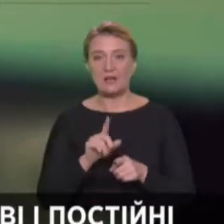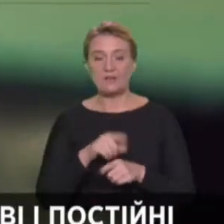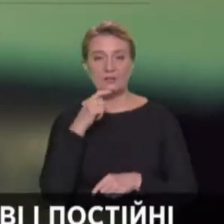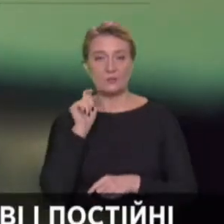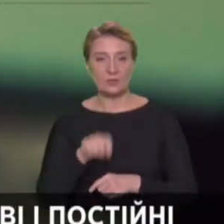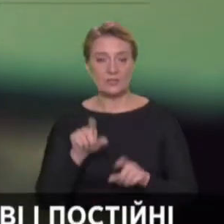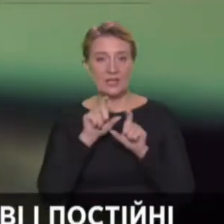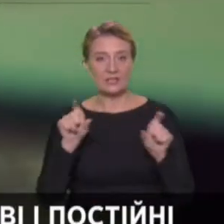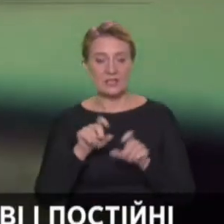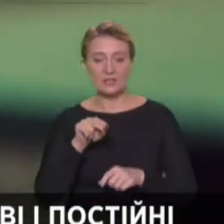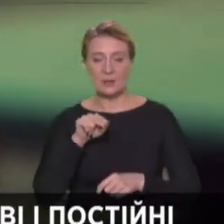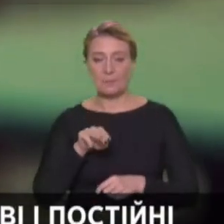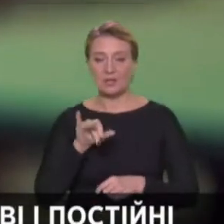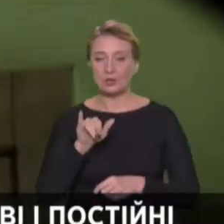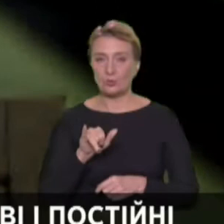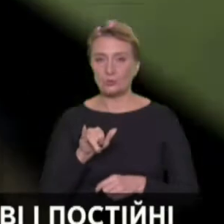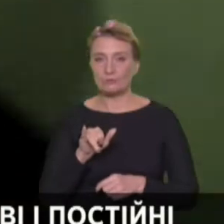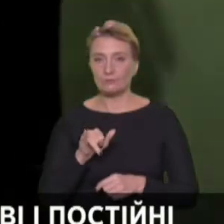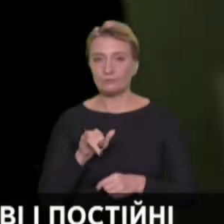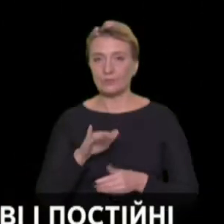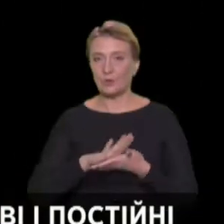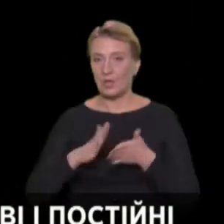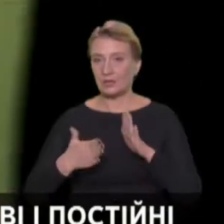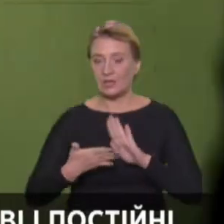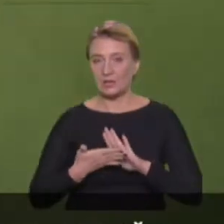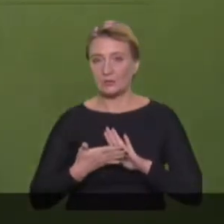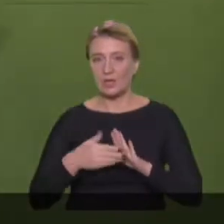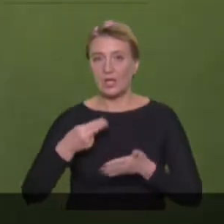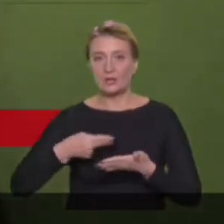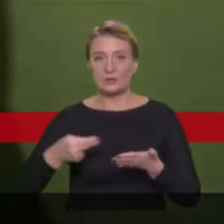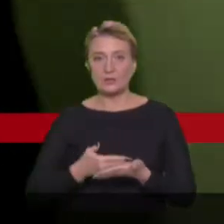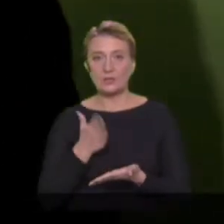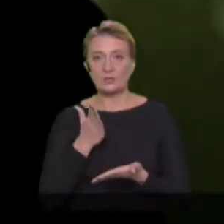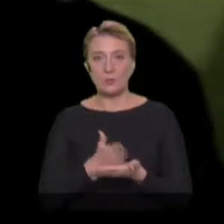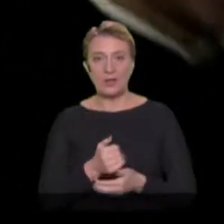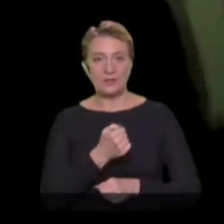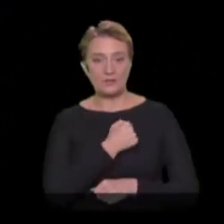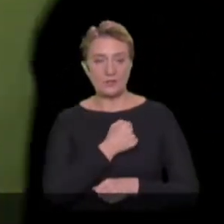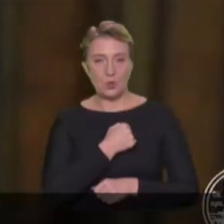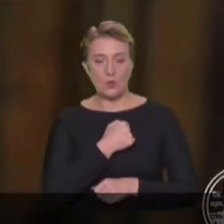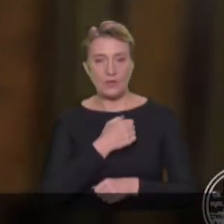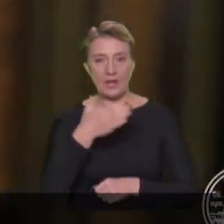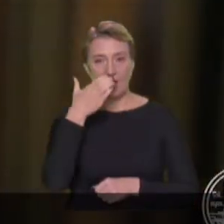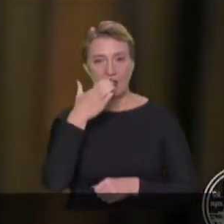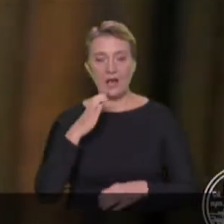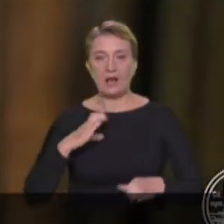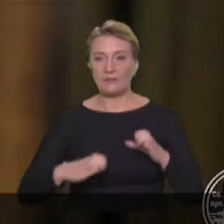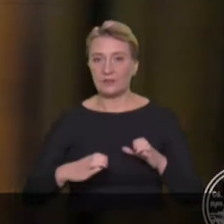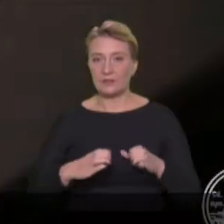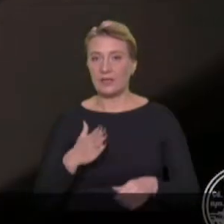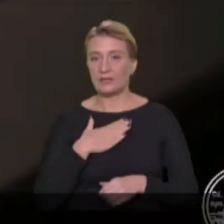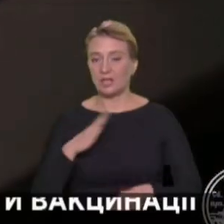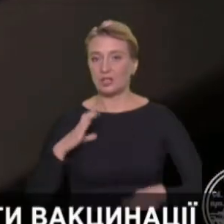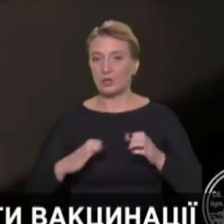заклади ПЦУ укладають договори зі світськими вишами, котрі мають військові кафедри. І студенти нашої академії